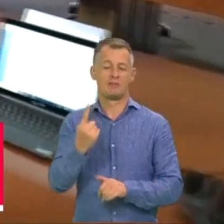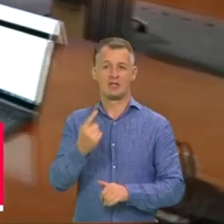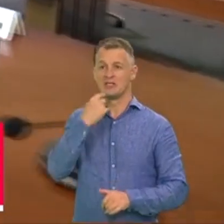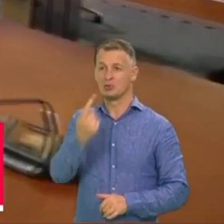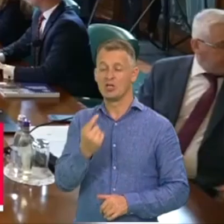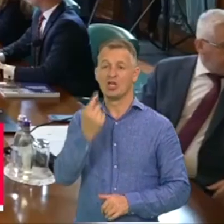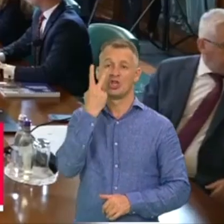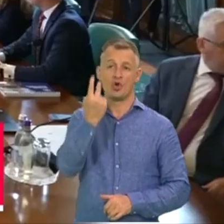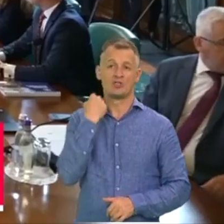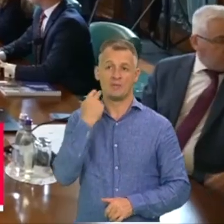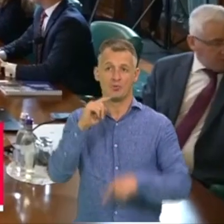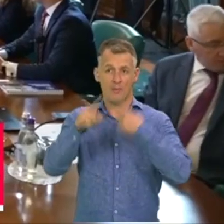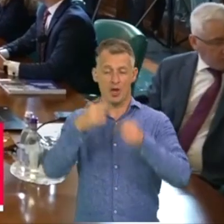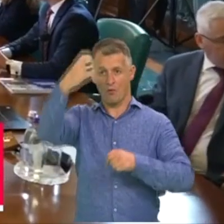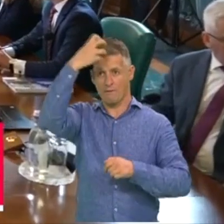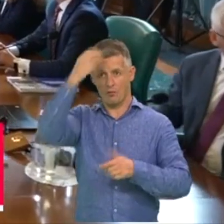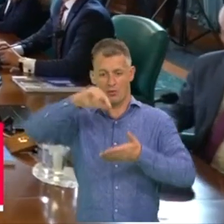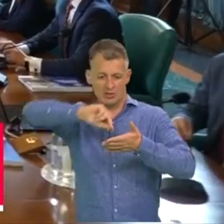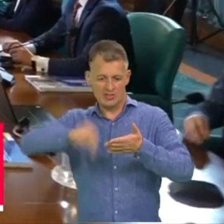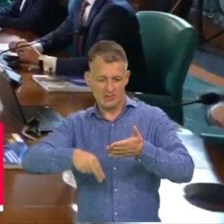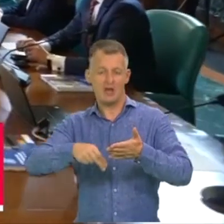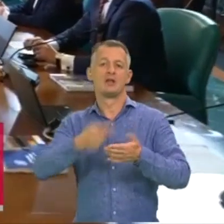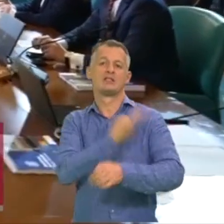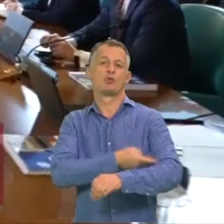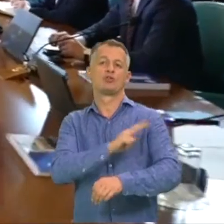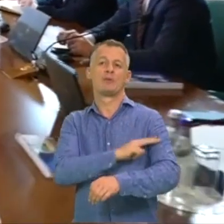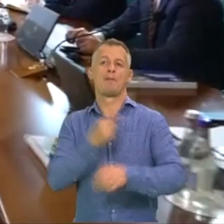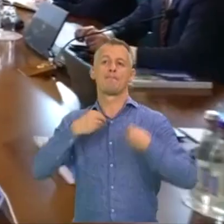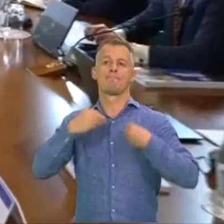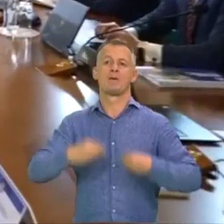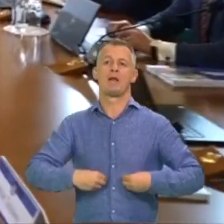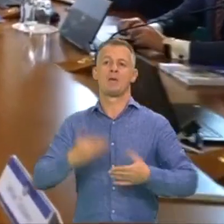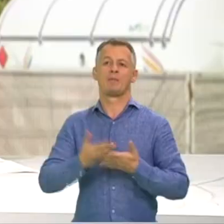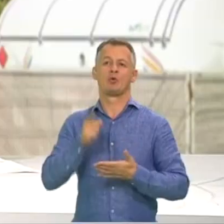mult 2 săptămâni guvernul își va asuma răspunderea în Parlament pe acest pachet.